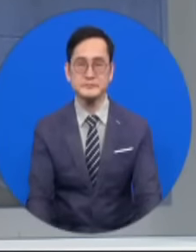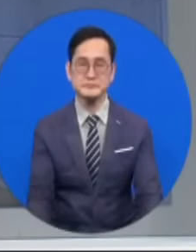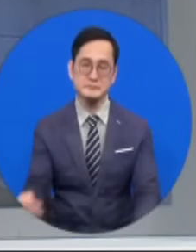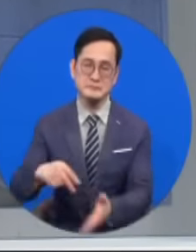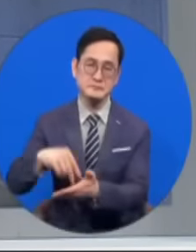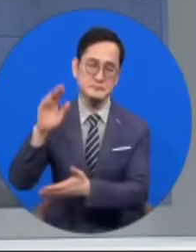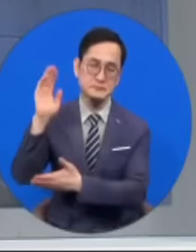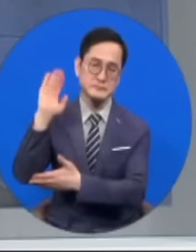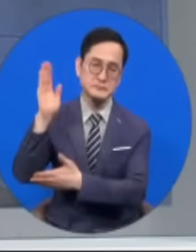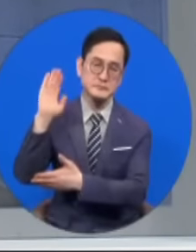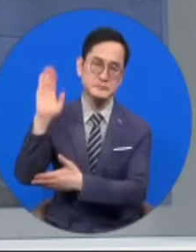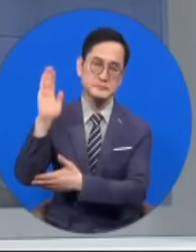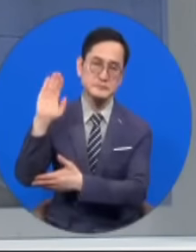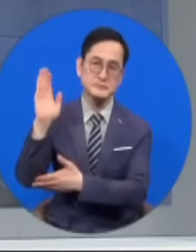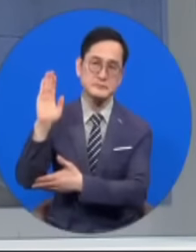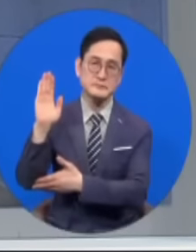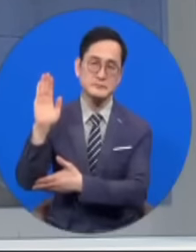필리버스터